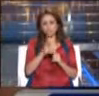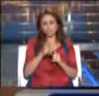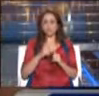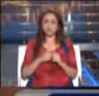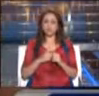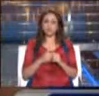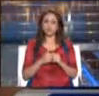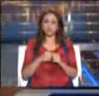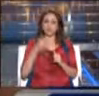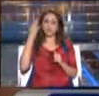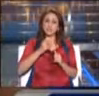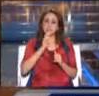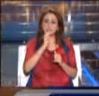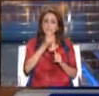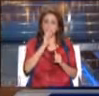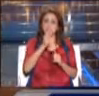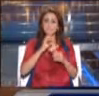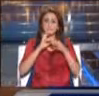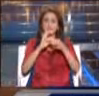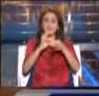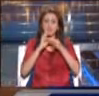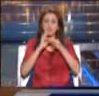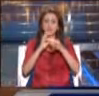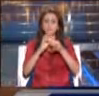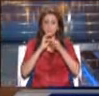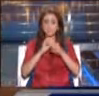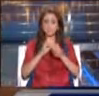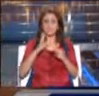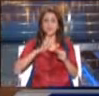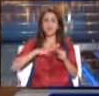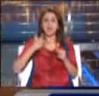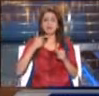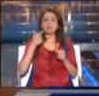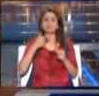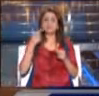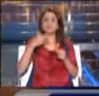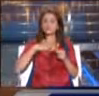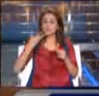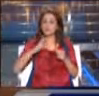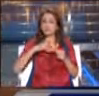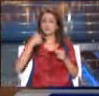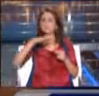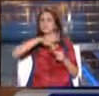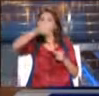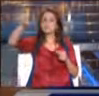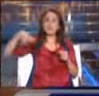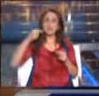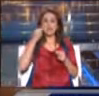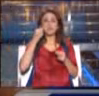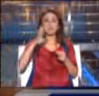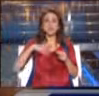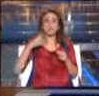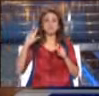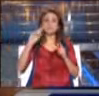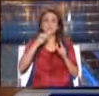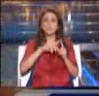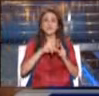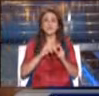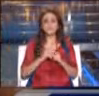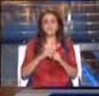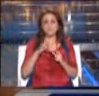التقرير ان هو بيخاطب بشكل معين، فالمعلنين عايزين الشكل ده عشان خاطر كل الناس بتروح للشكل ده.